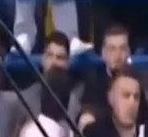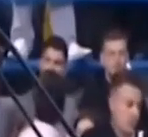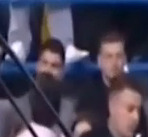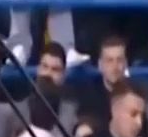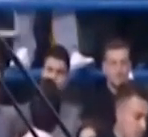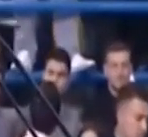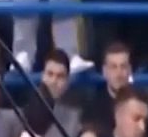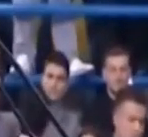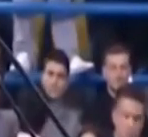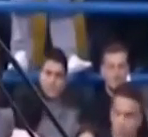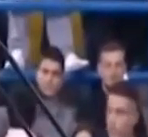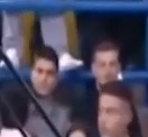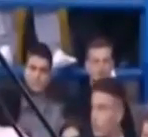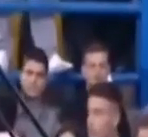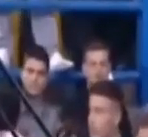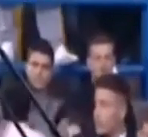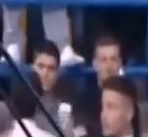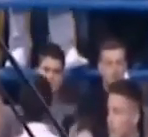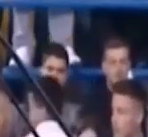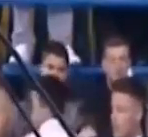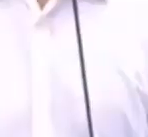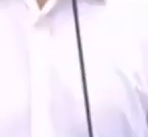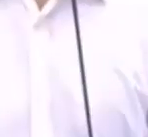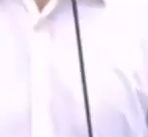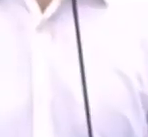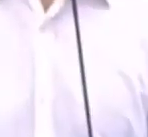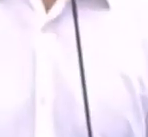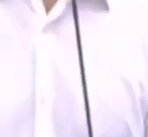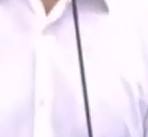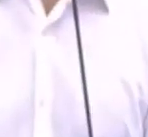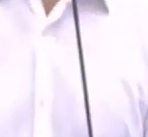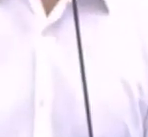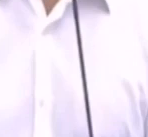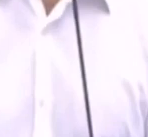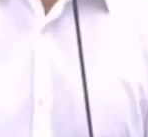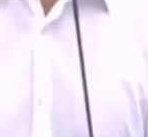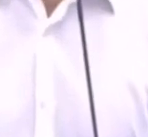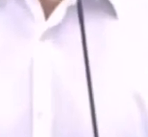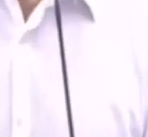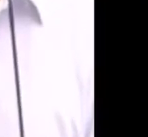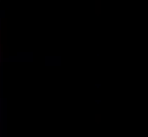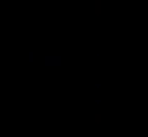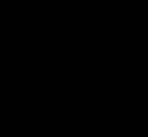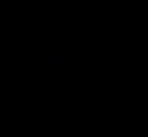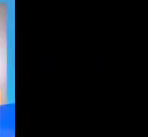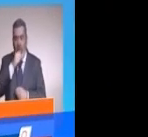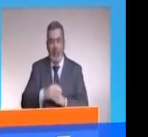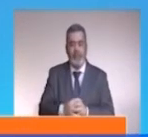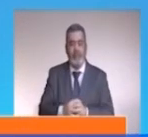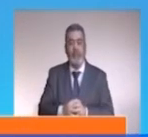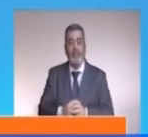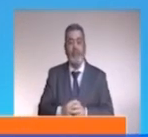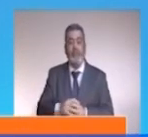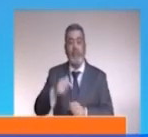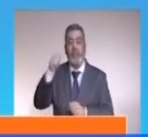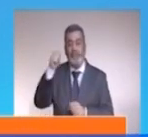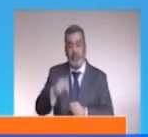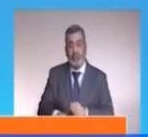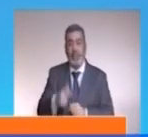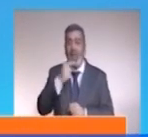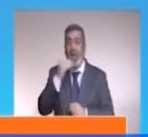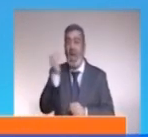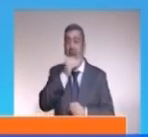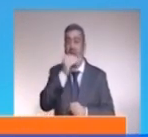Η ψήφος, ειδικά η ψήφος των περήφανων συνταξιούχων, δεν εξαγοράζεται με κουτσουρεμένα αντίδωρα. Ένα έκτακτο